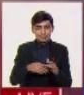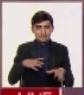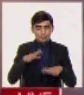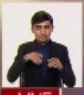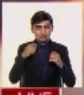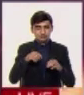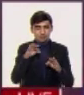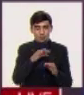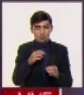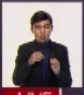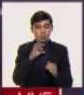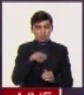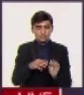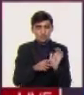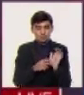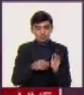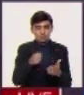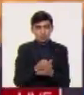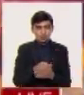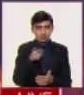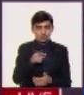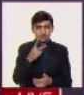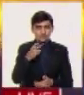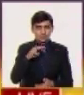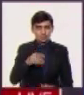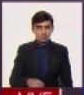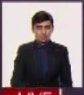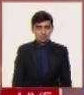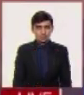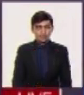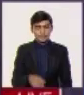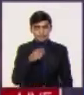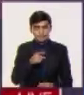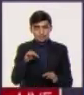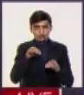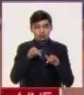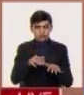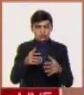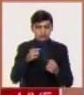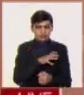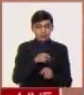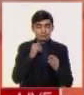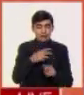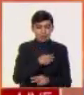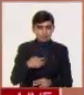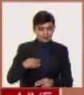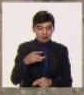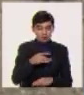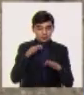цена от 800 до 1200. Это принимает решение комиссия в